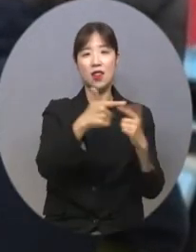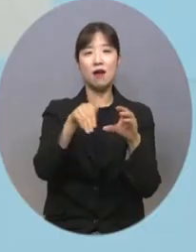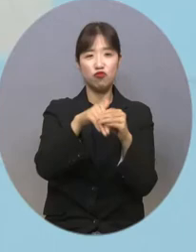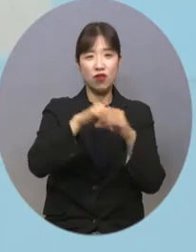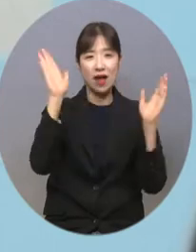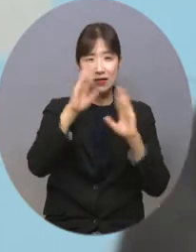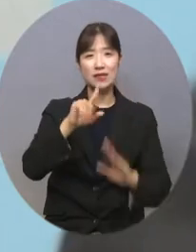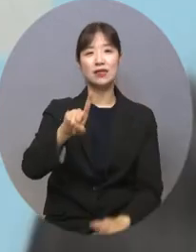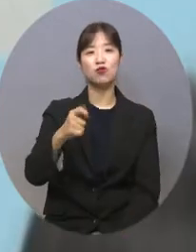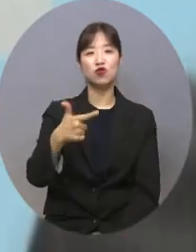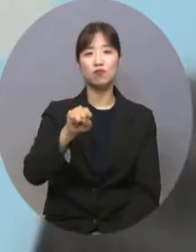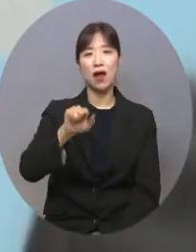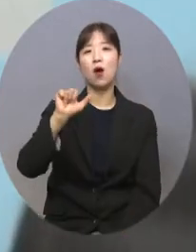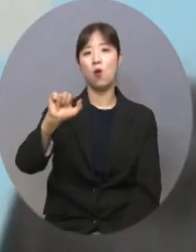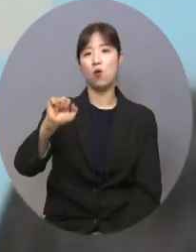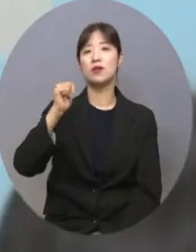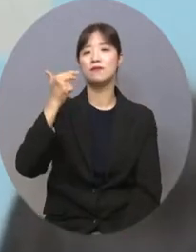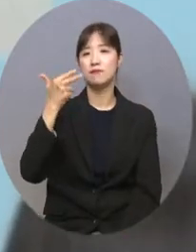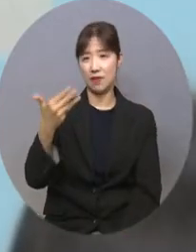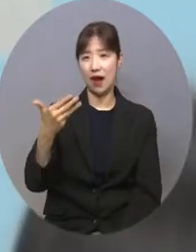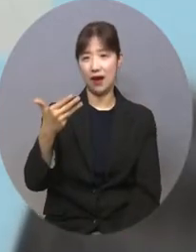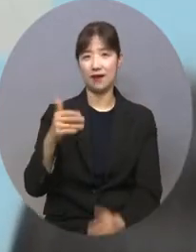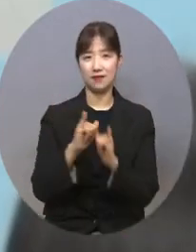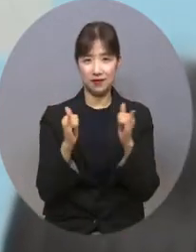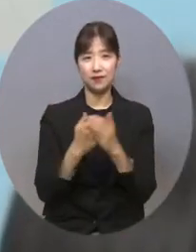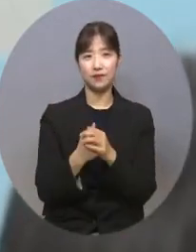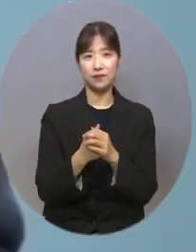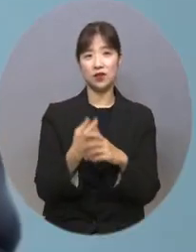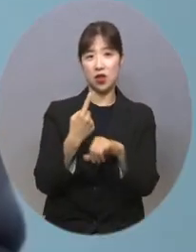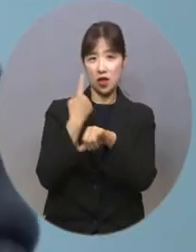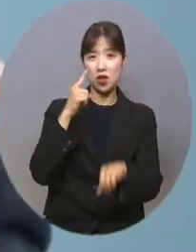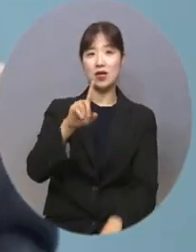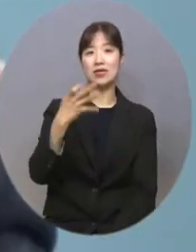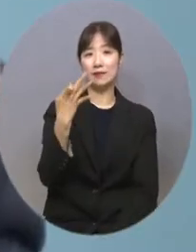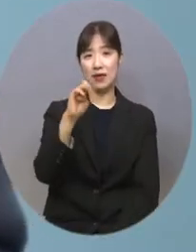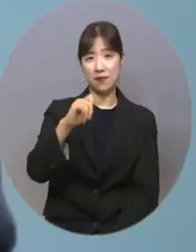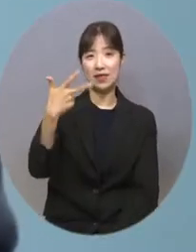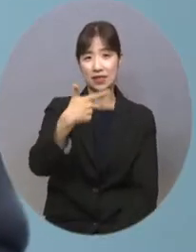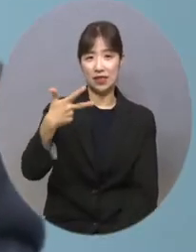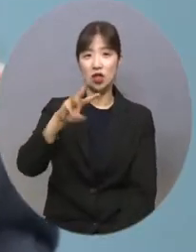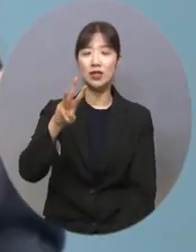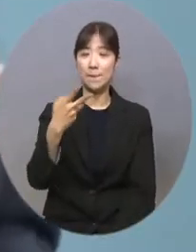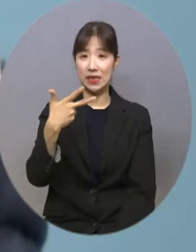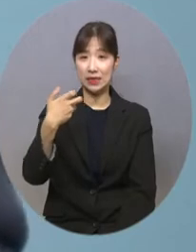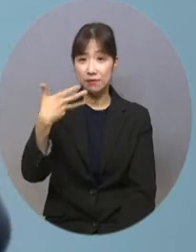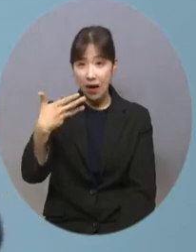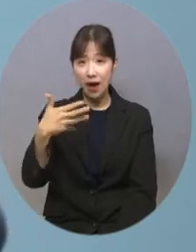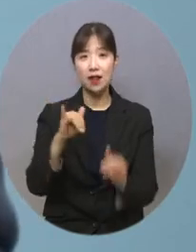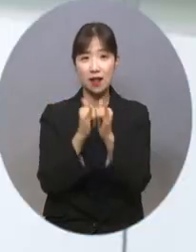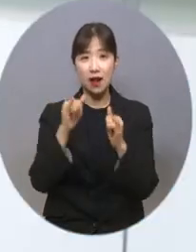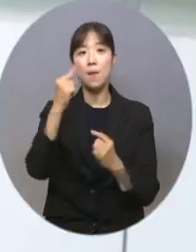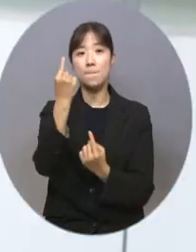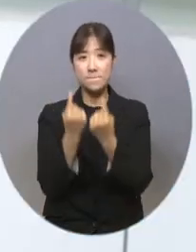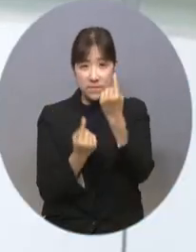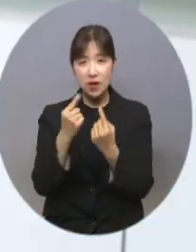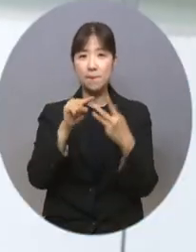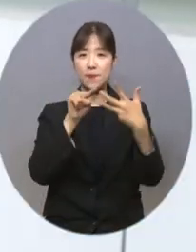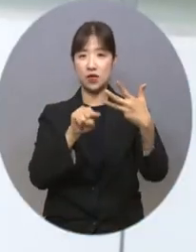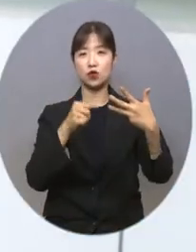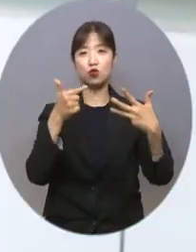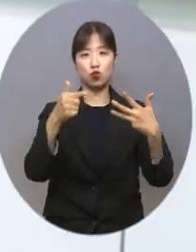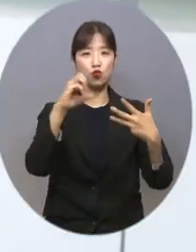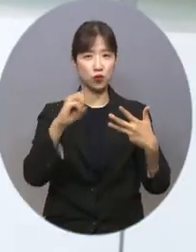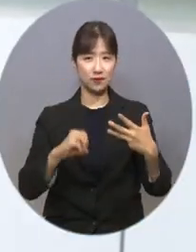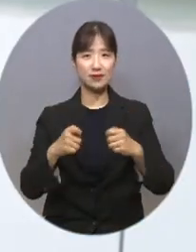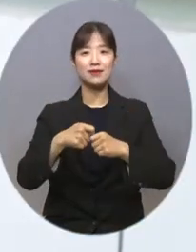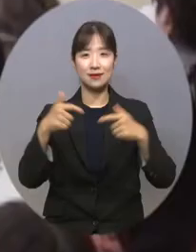명이었습니다 전년 13만 7천 378 명 보다 8.6% 증가한 수준 입니다